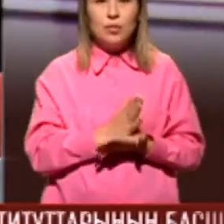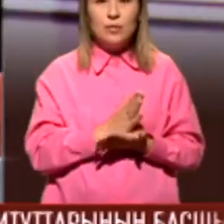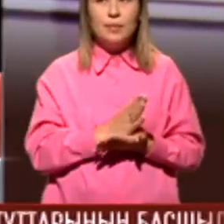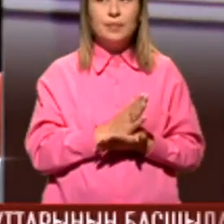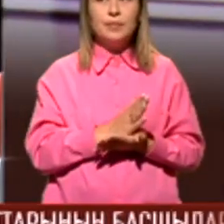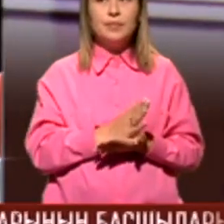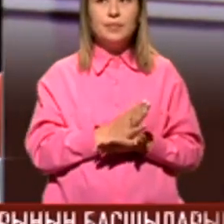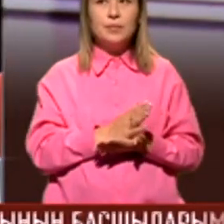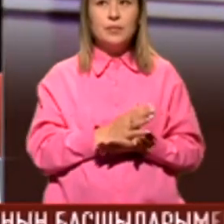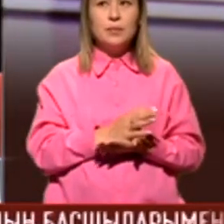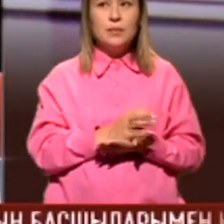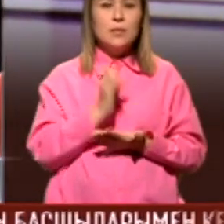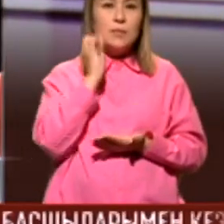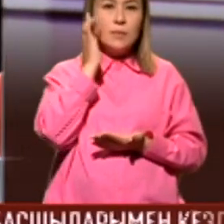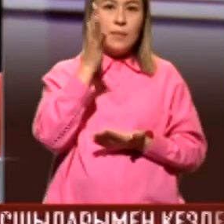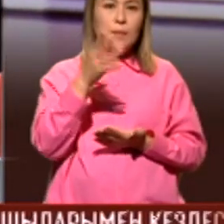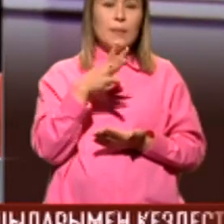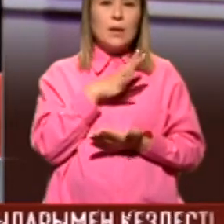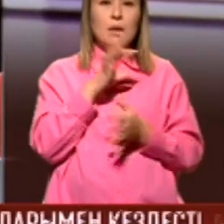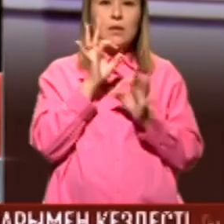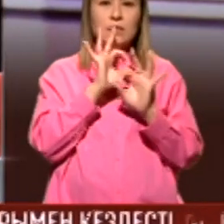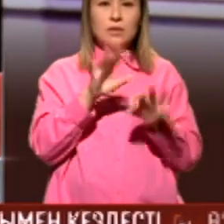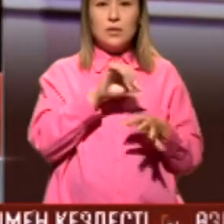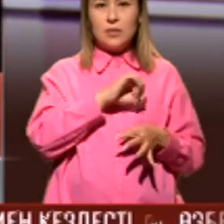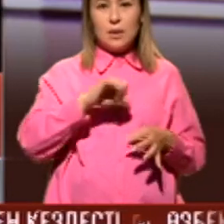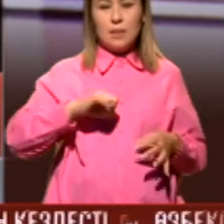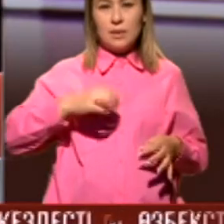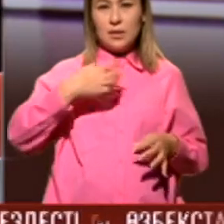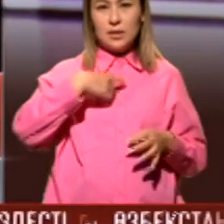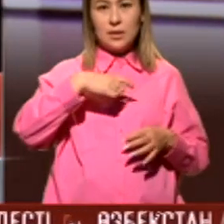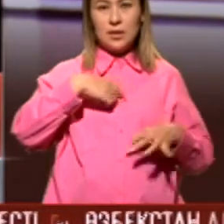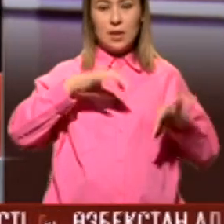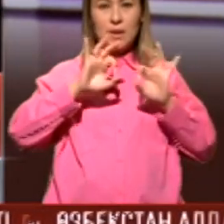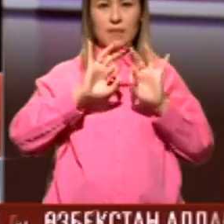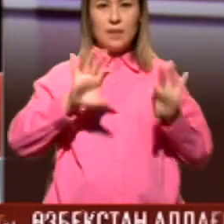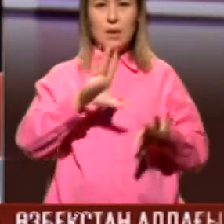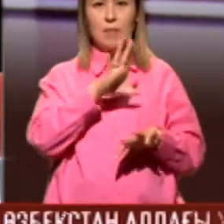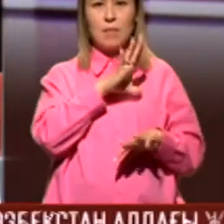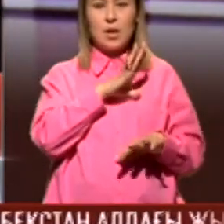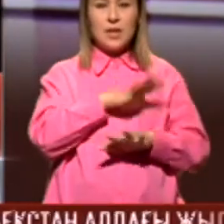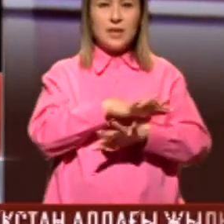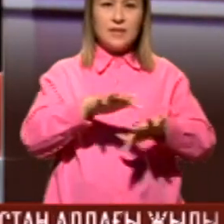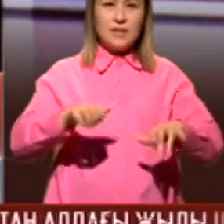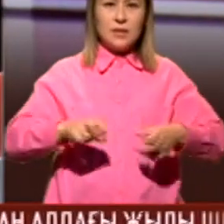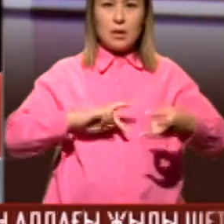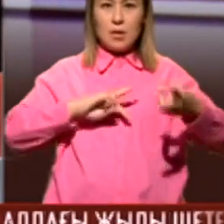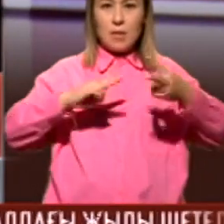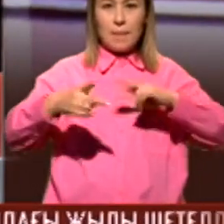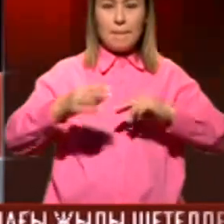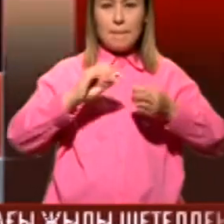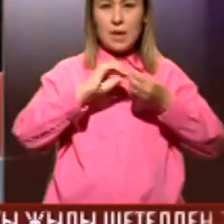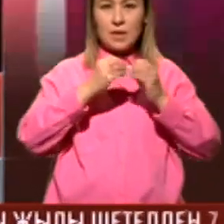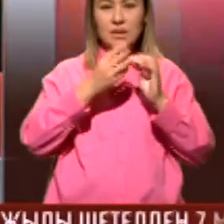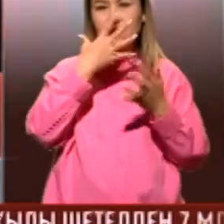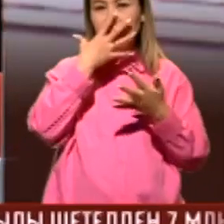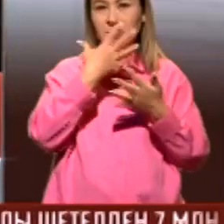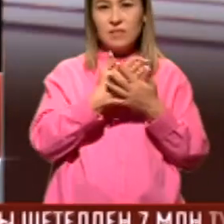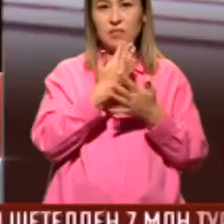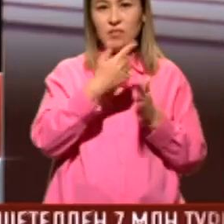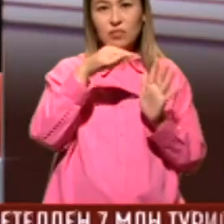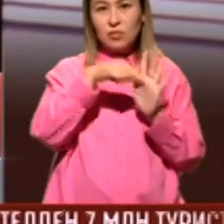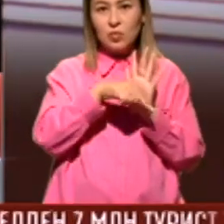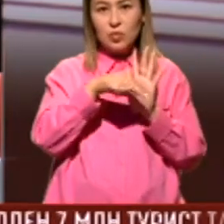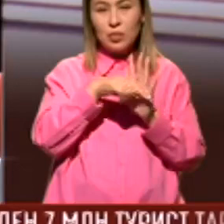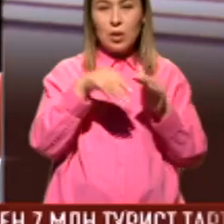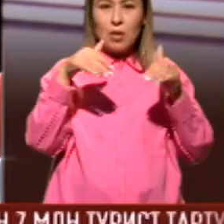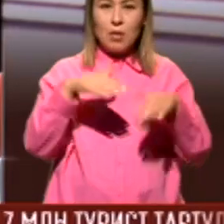Айтамыз ертең, әй өткенде келгенде өзің айтпап па едің деген сияқты қып. Өйткені бір алып елдердің ішіндегі мәселе ол өздерінікі. Қаласа